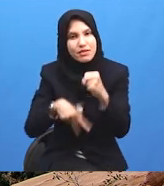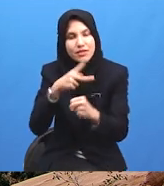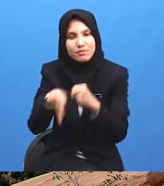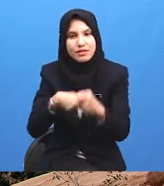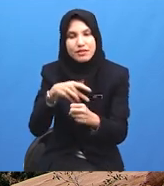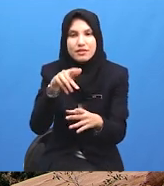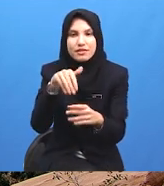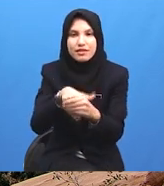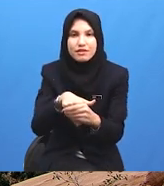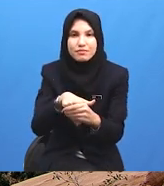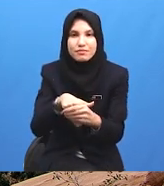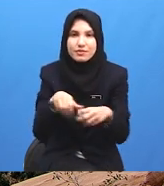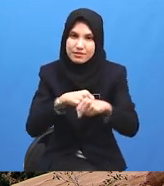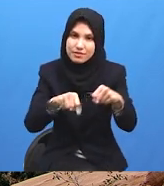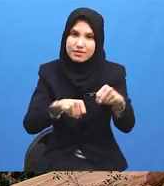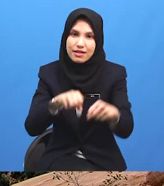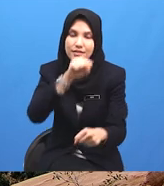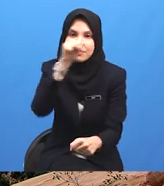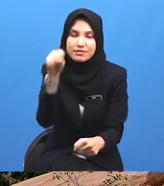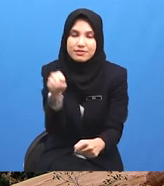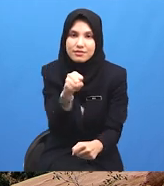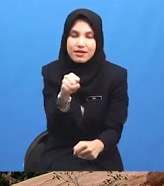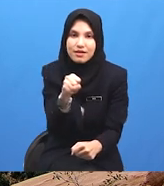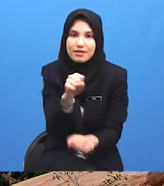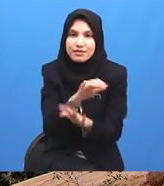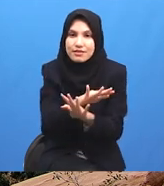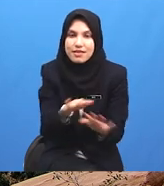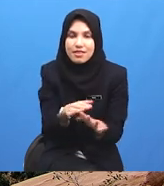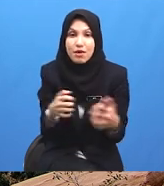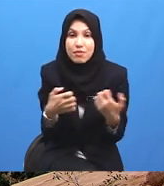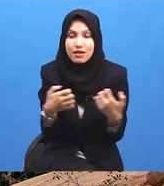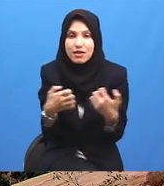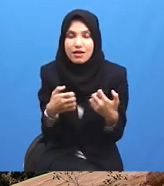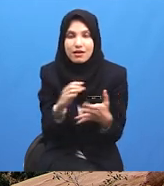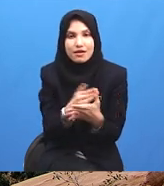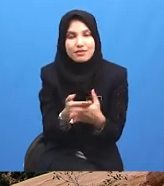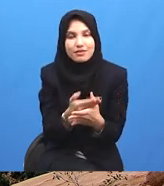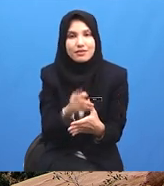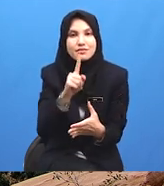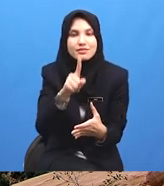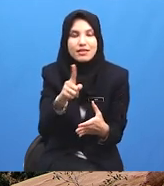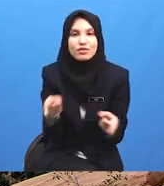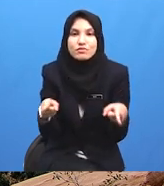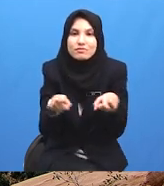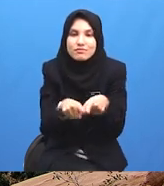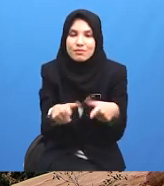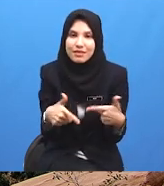sistem suria tidak berlanggar antara satu sama lain? Sangat aneh, betul tak?